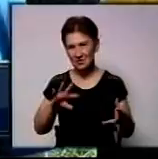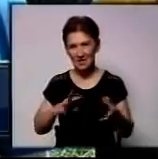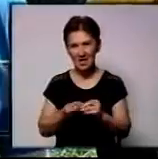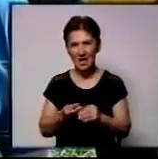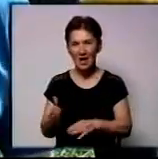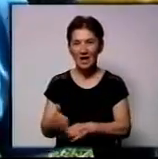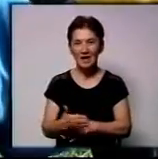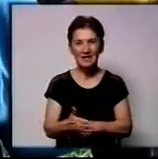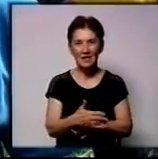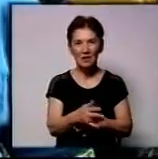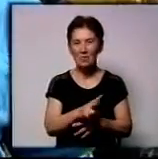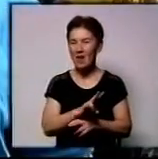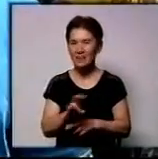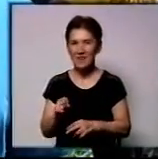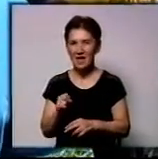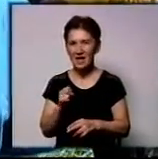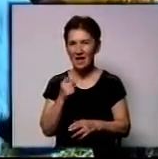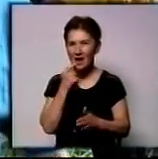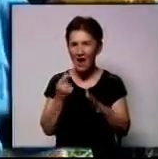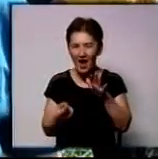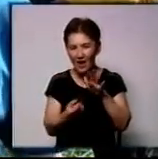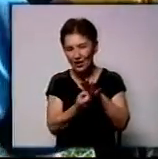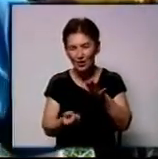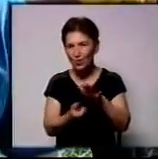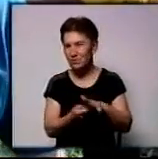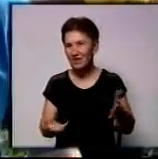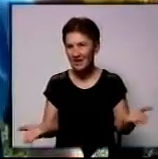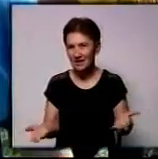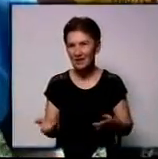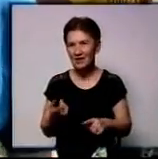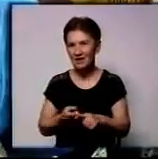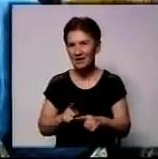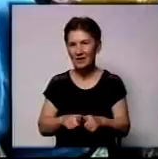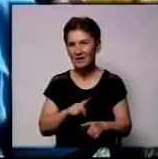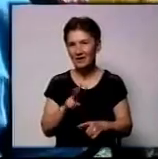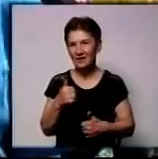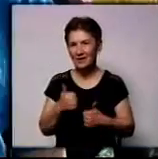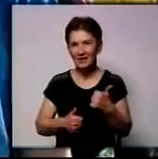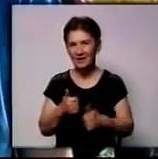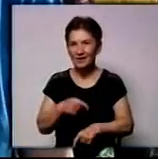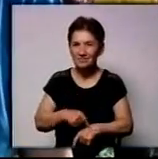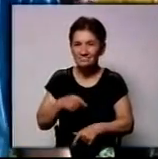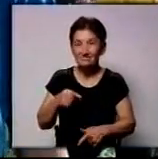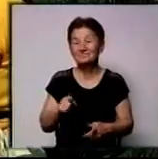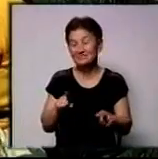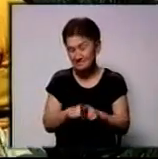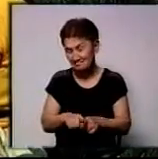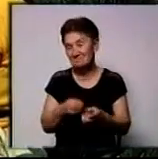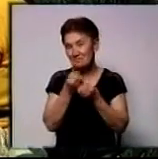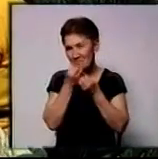клювала. Доводилось шукати глибини, прикорми, снасті. Щось вийшло, щось ні, але емоції лише позитивні.